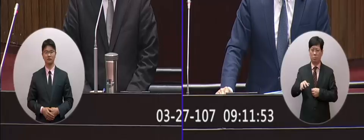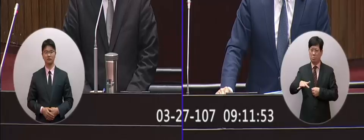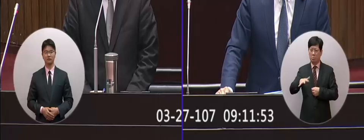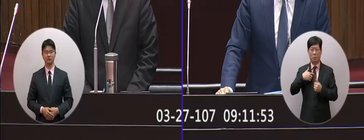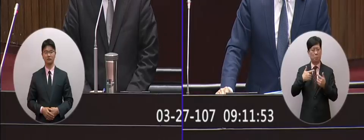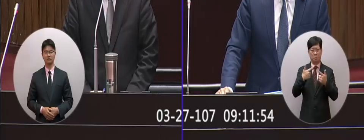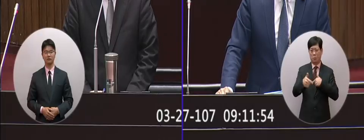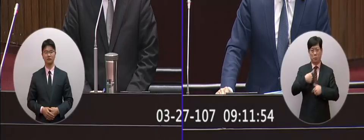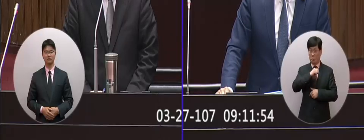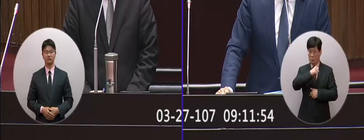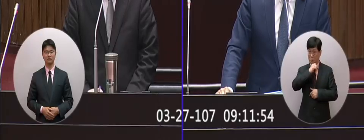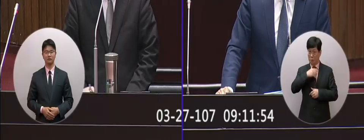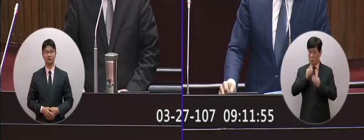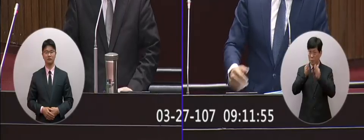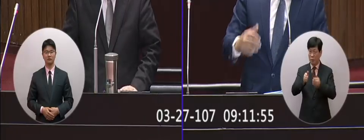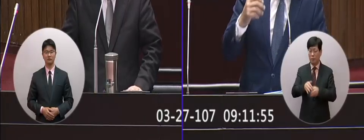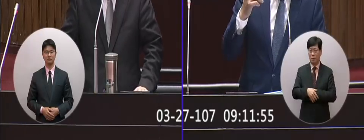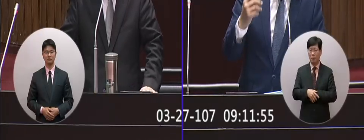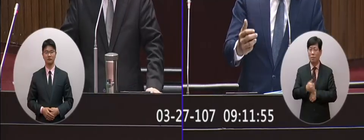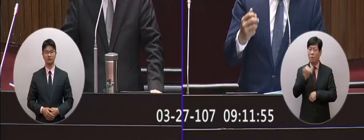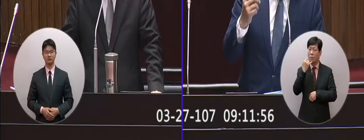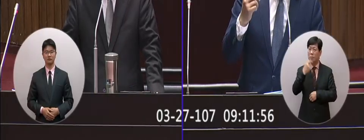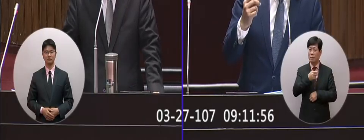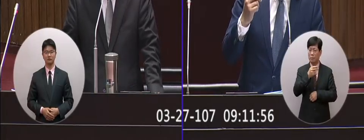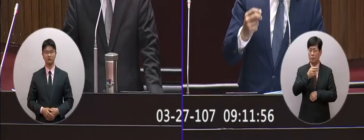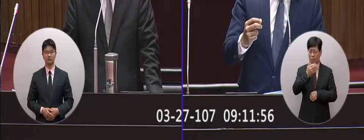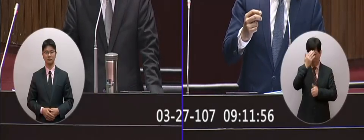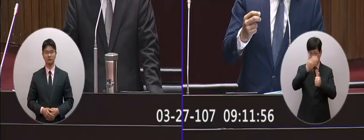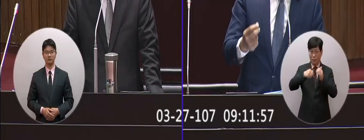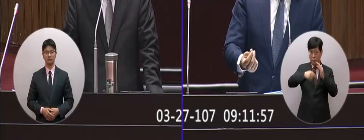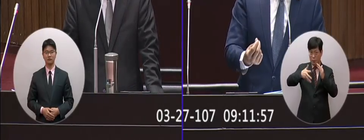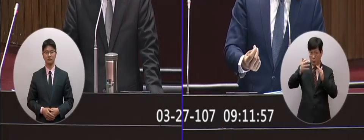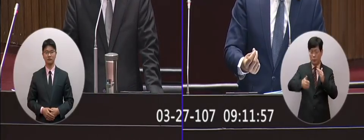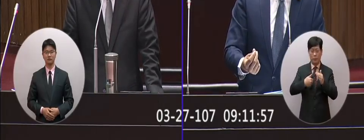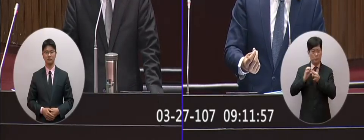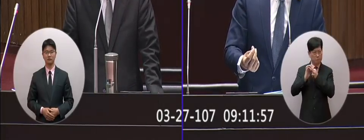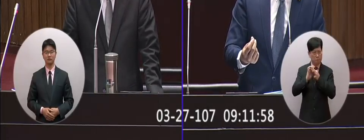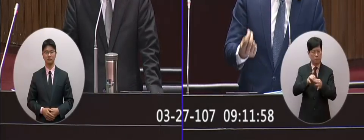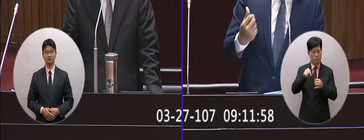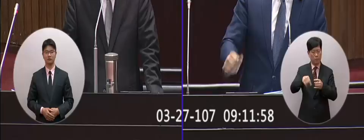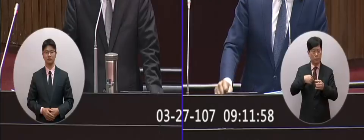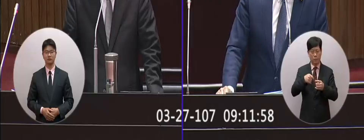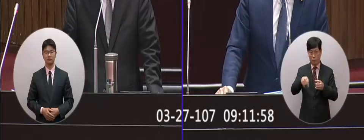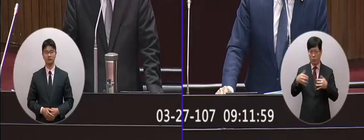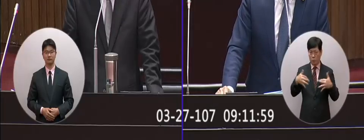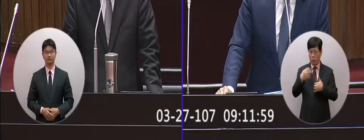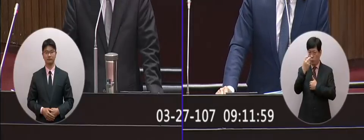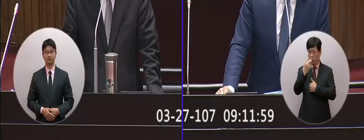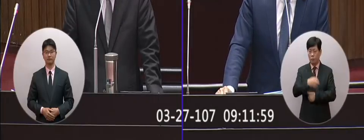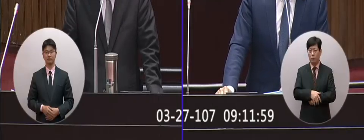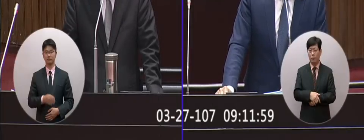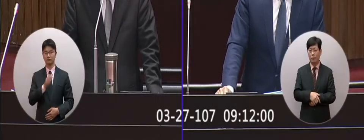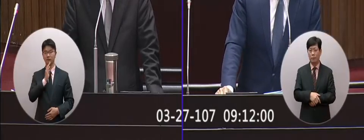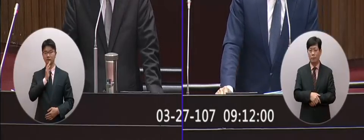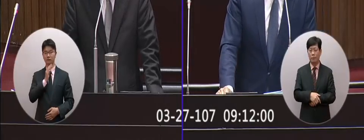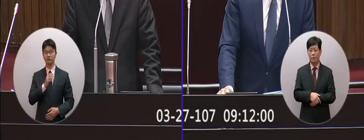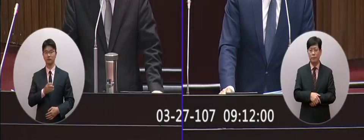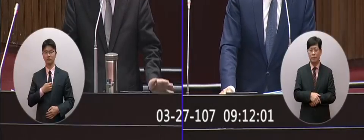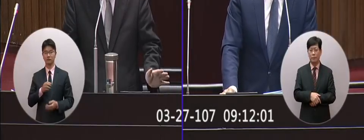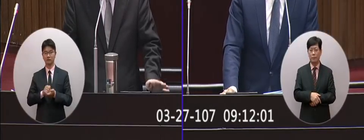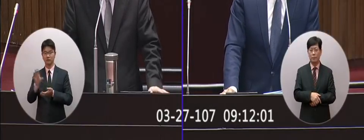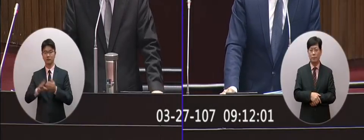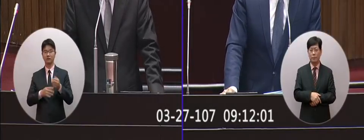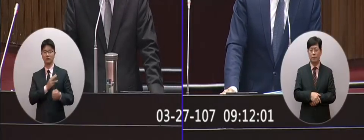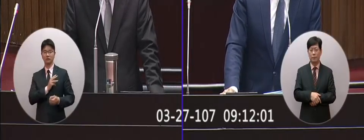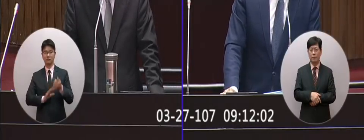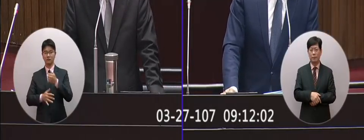很适合台湾发展的一个方向。所以在这边可不可以请院长持续关切这个情况，因为我觉得这个是未来的一个趋势。 跟赵委员报告，我